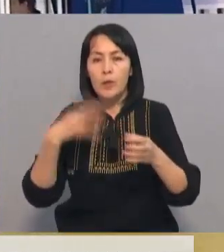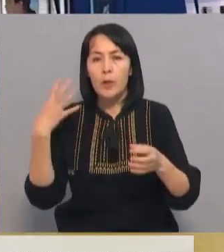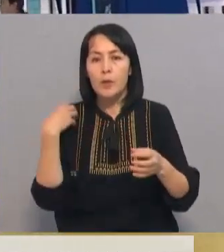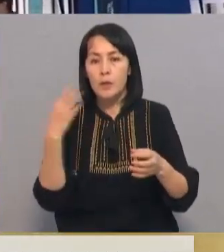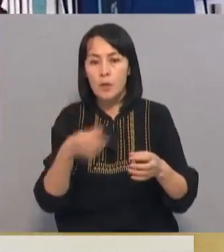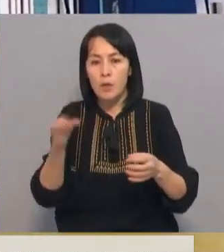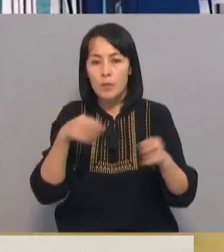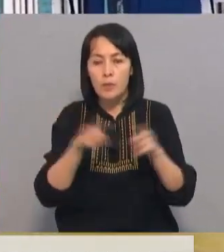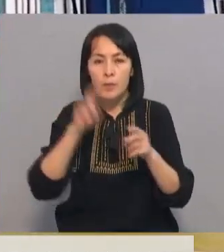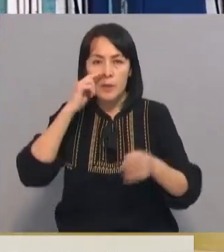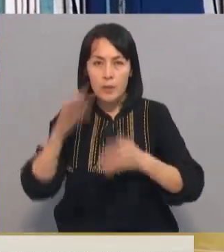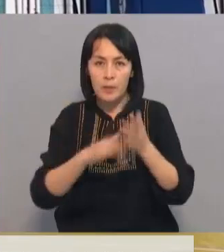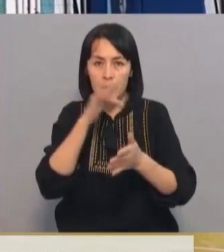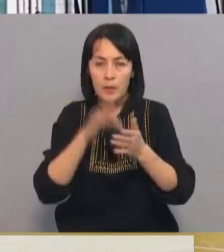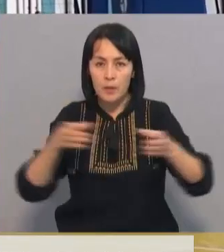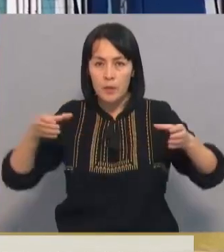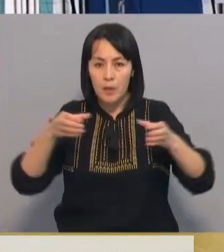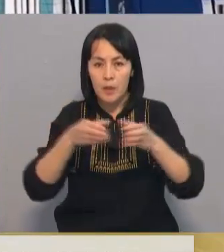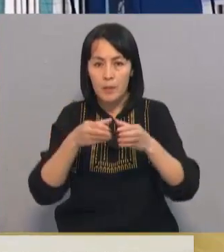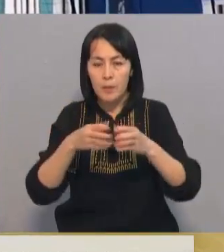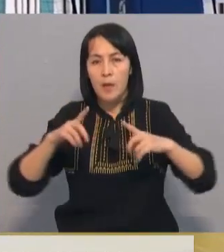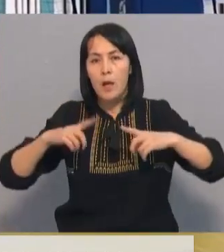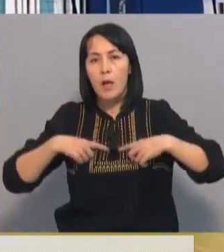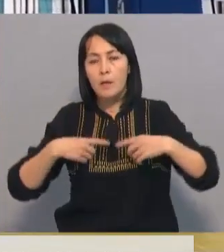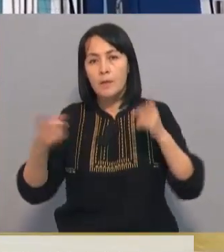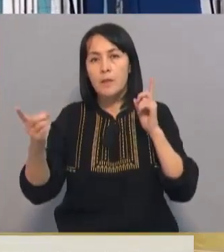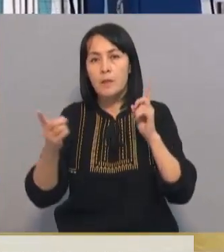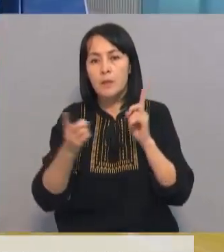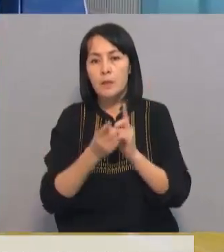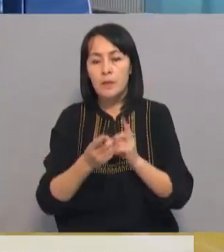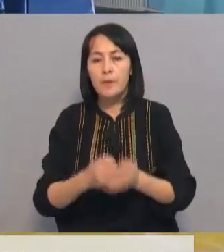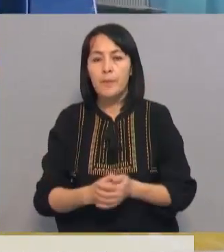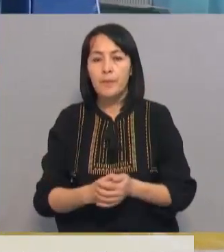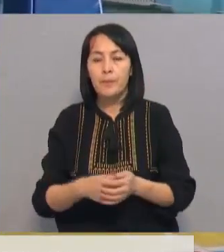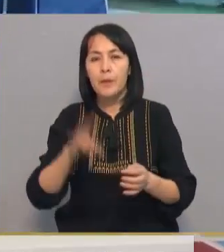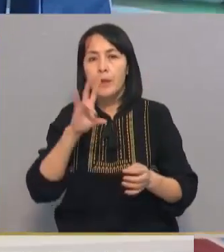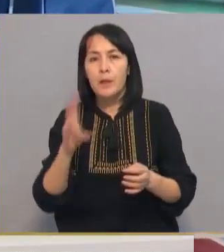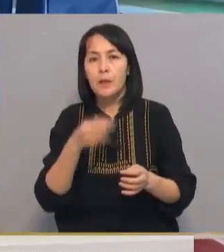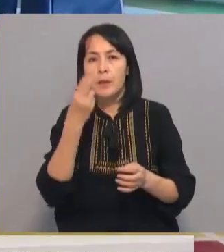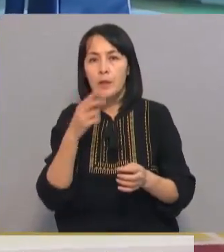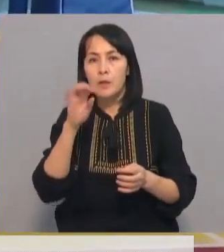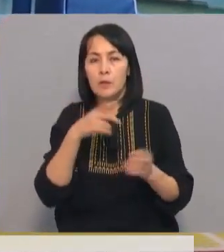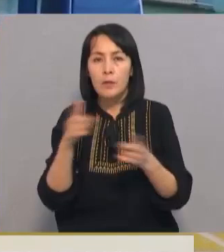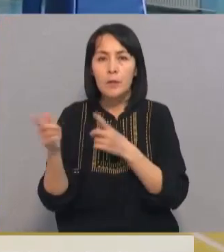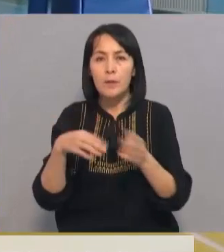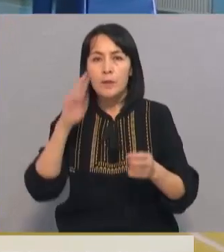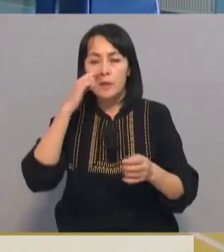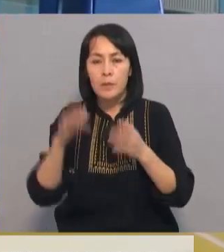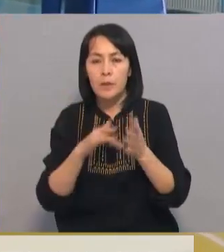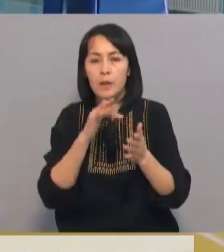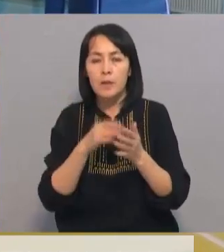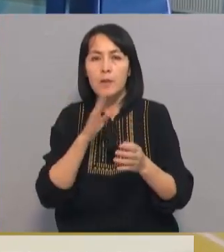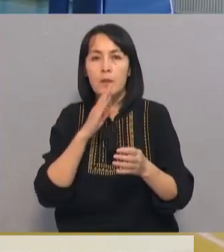Қызылорда облысы мен Шымкент қаласының құрама командасы ақтық бәсекеге жолдама алды. Наталья Сон баптайтын шымкентті қыздар